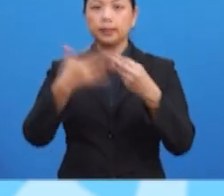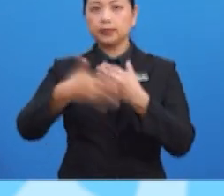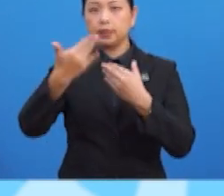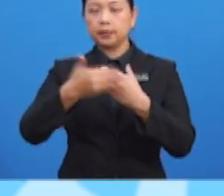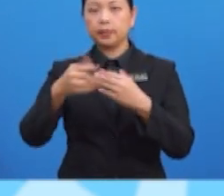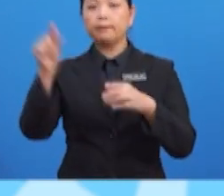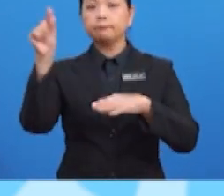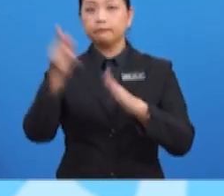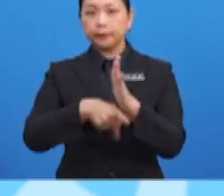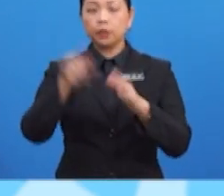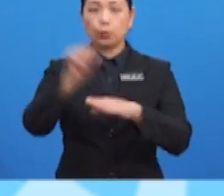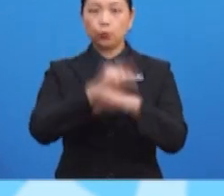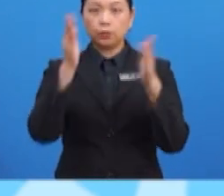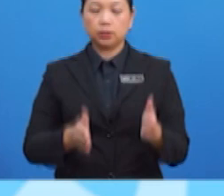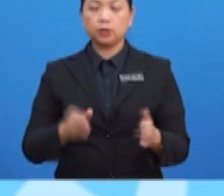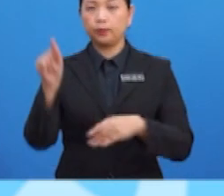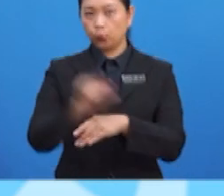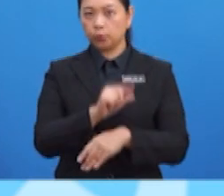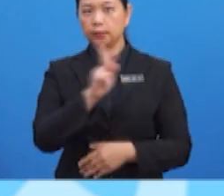pengguna menggunakannya.